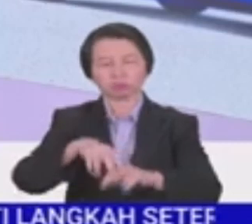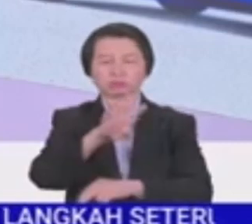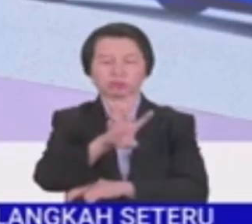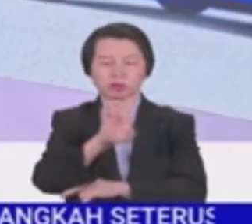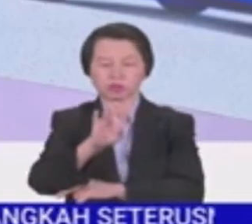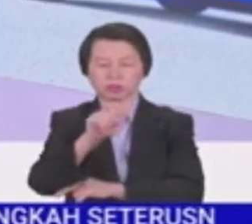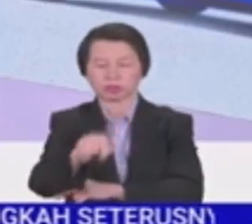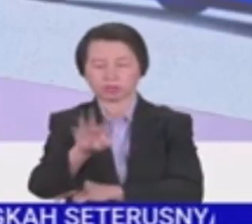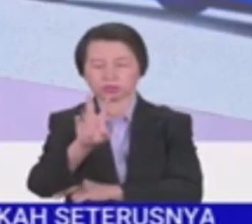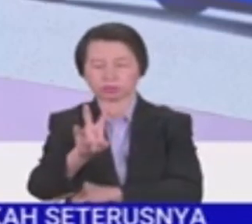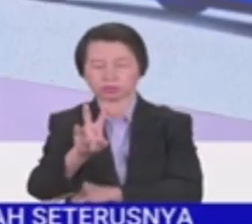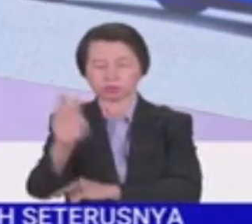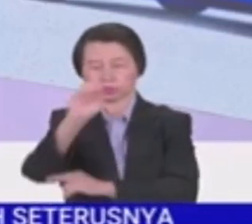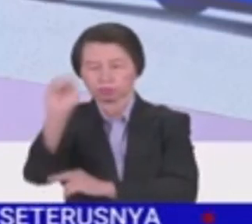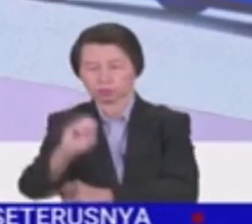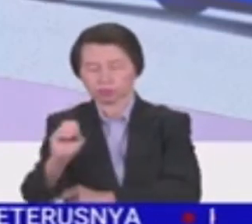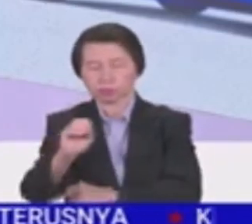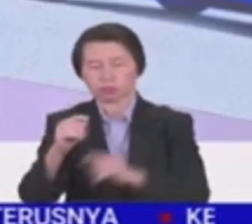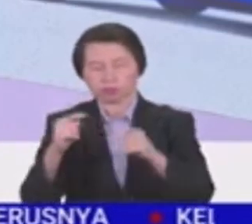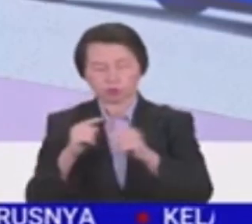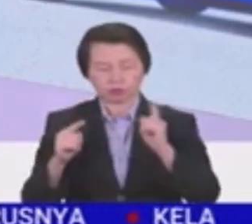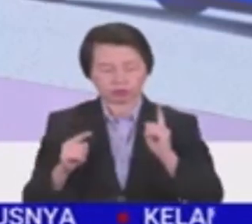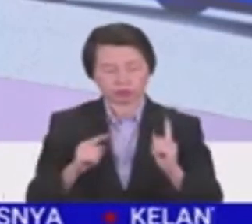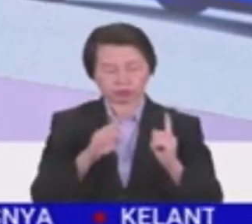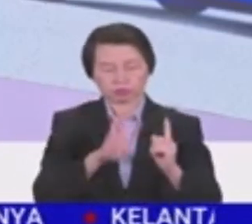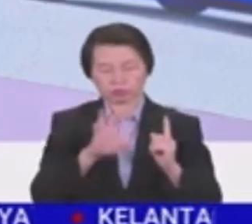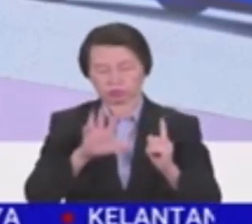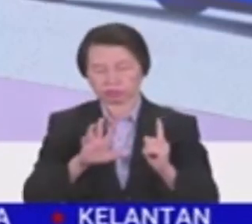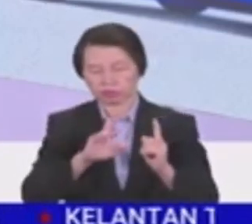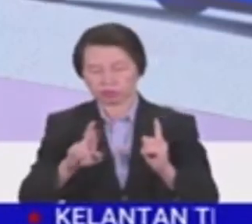48 perpuluhan 700 kepada